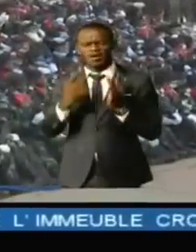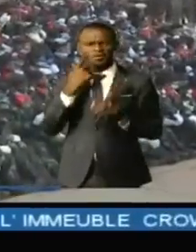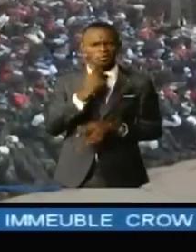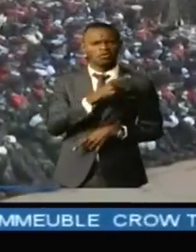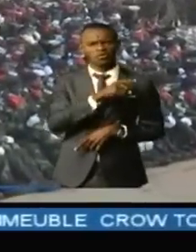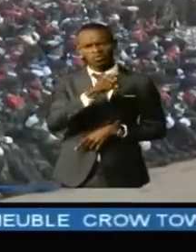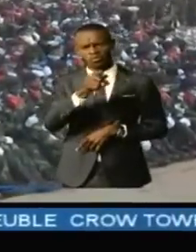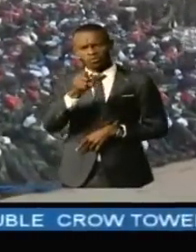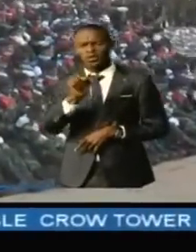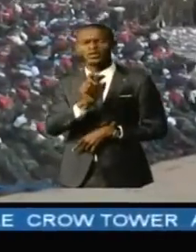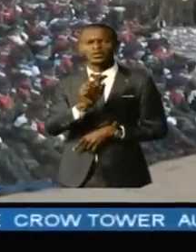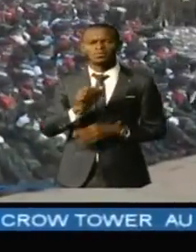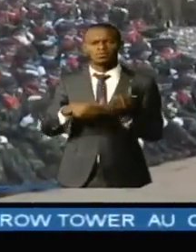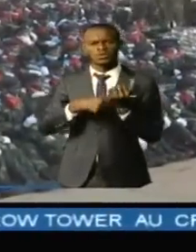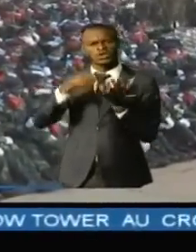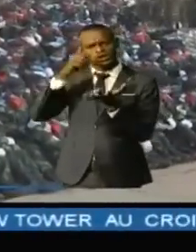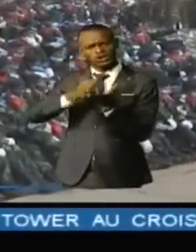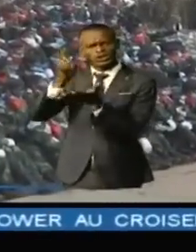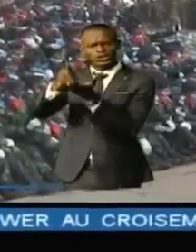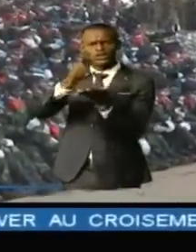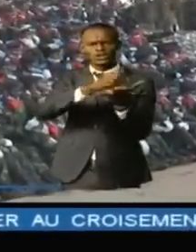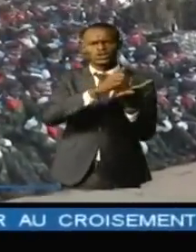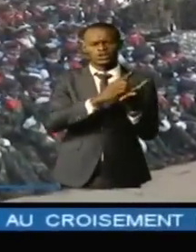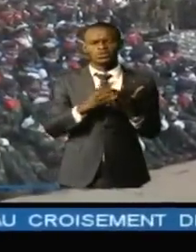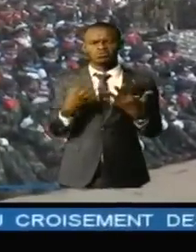par l'entremise de cette cérémonie.